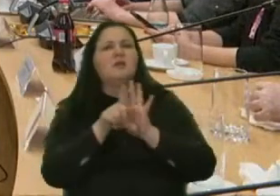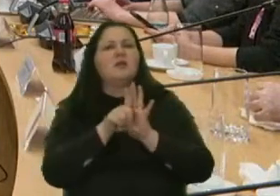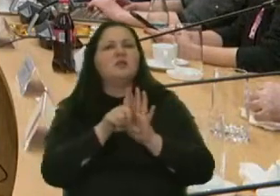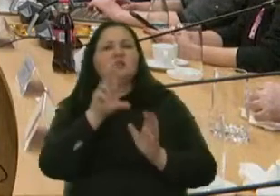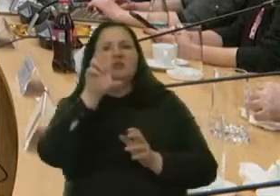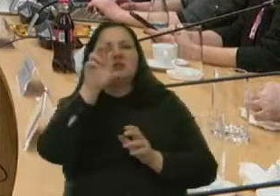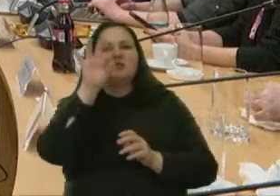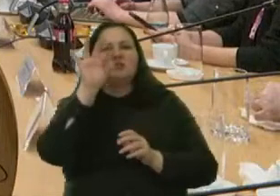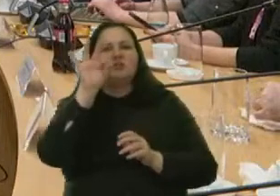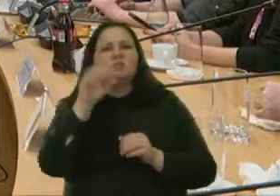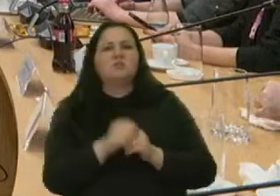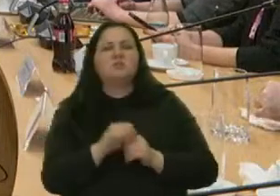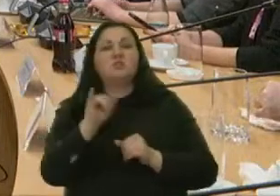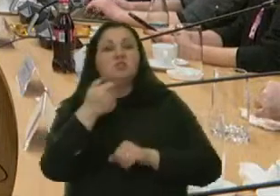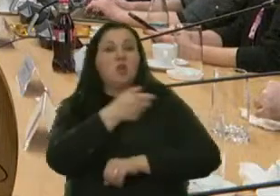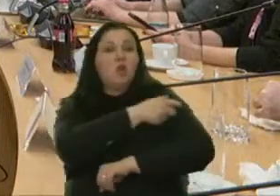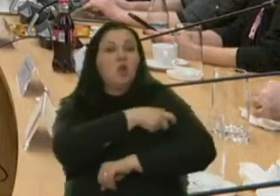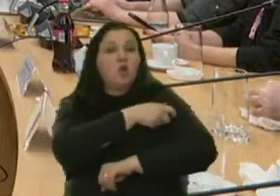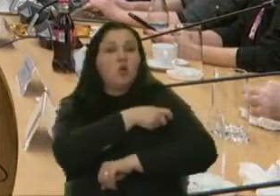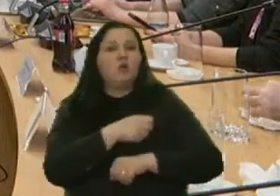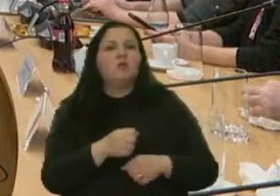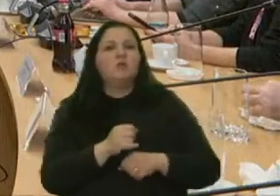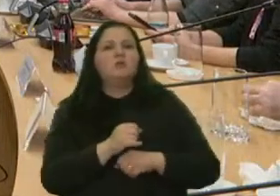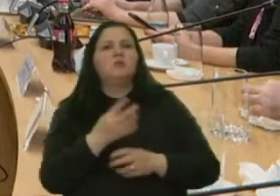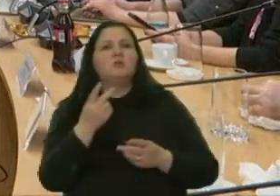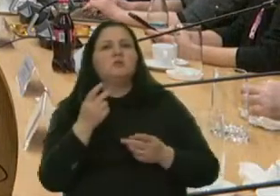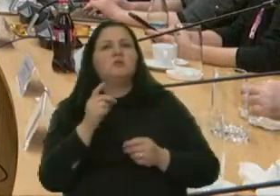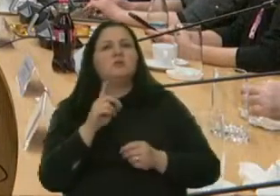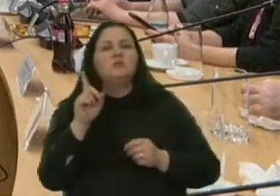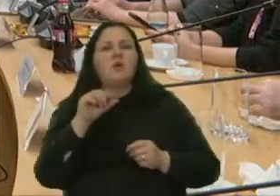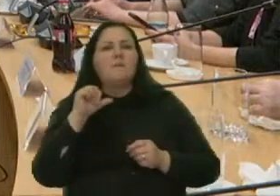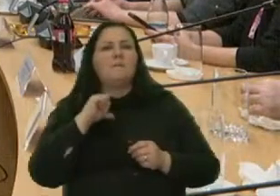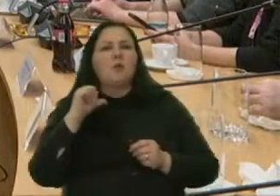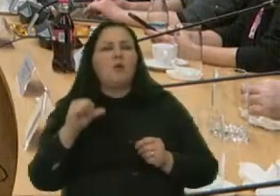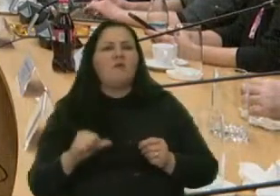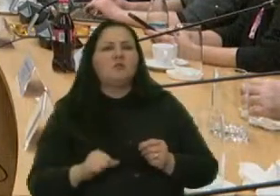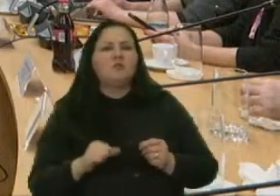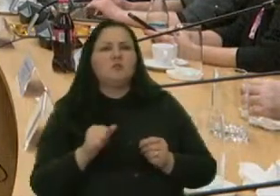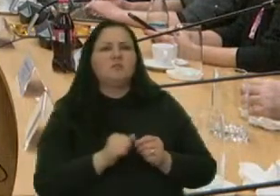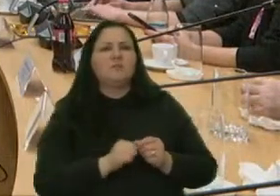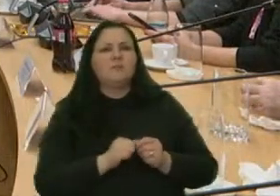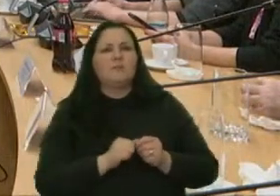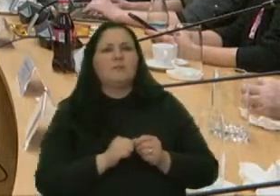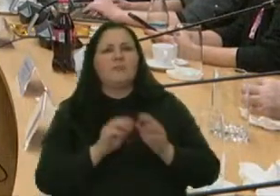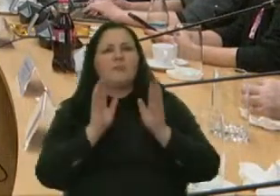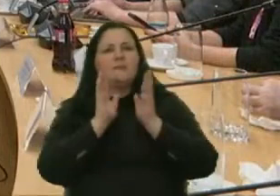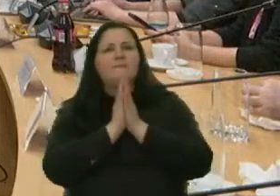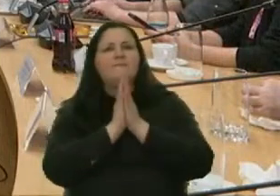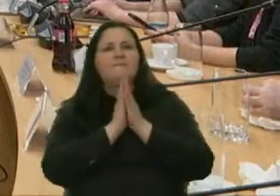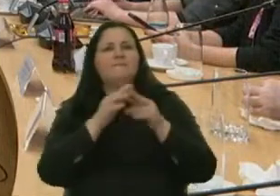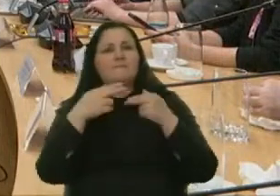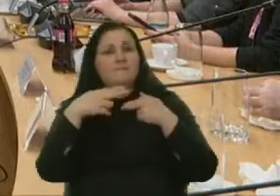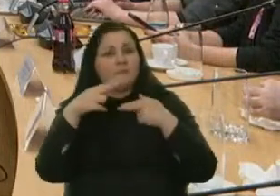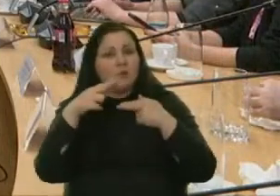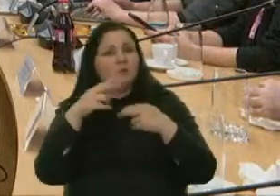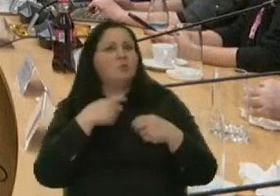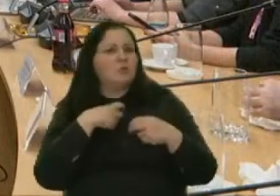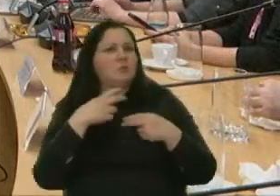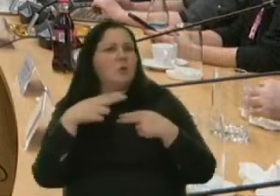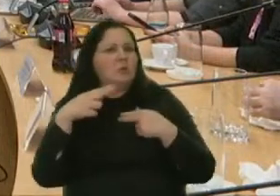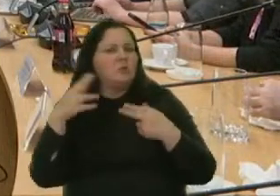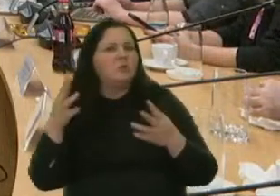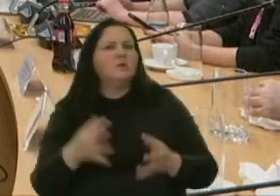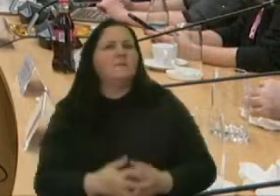350 și de comisia neprofesionistă Vă mulțumesc vrem să continuăm acest lucru să continu vă